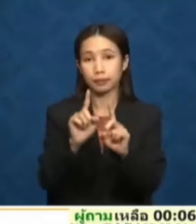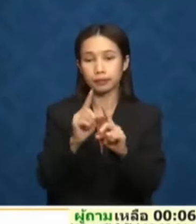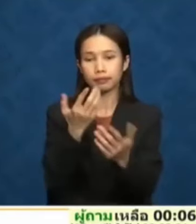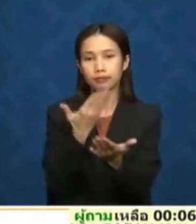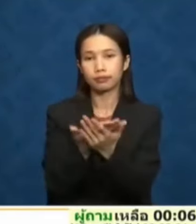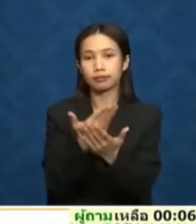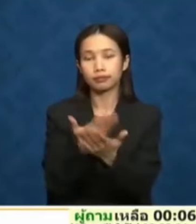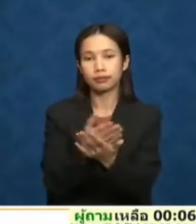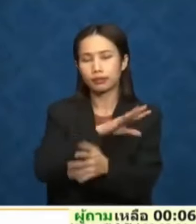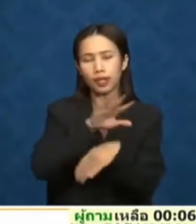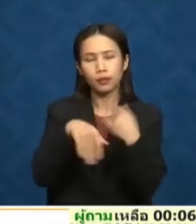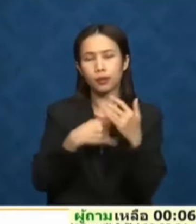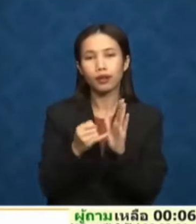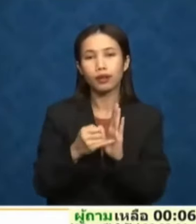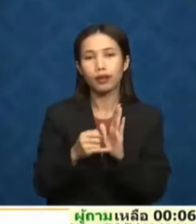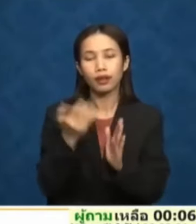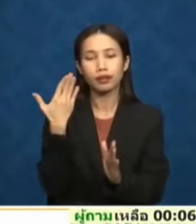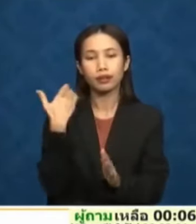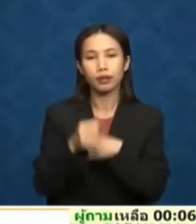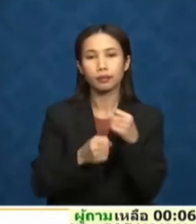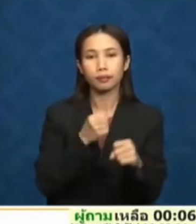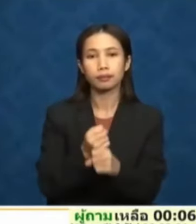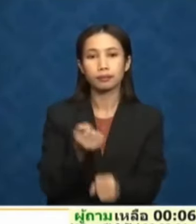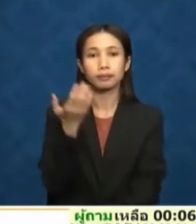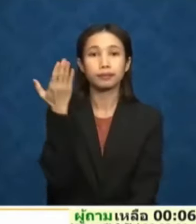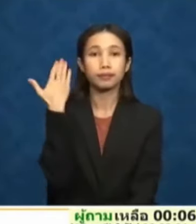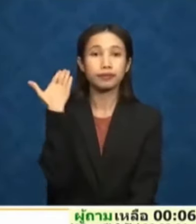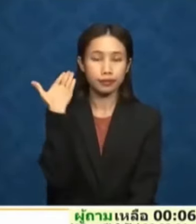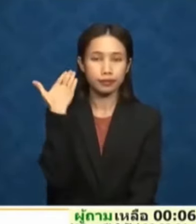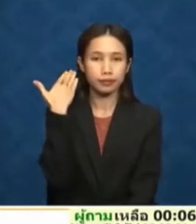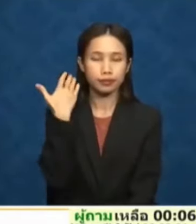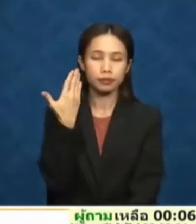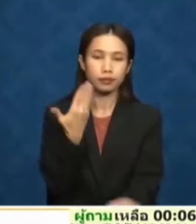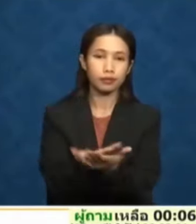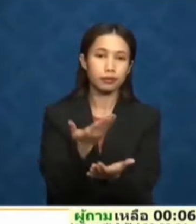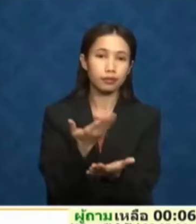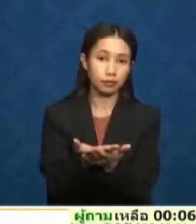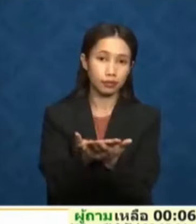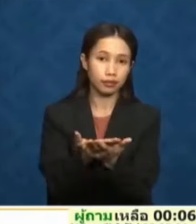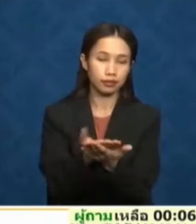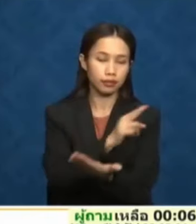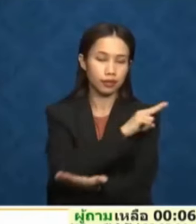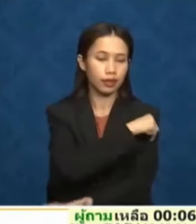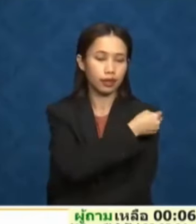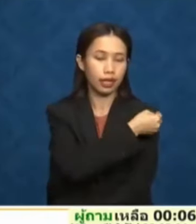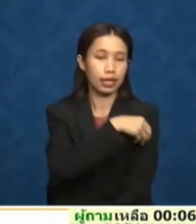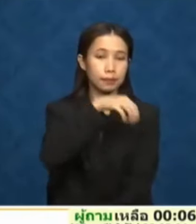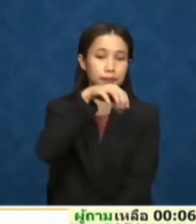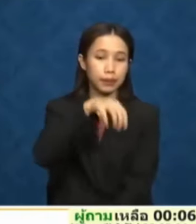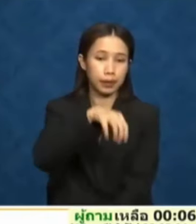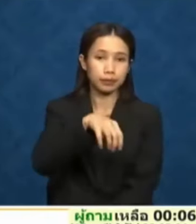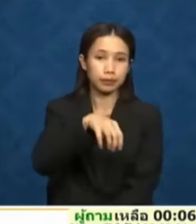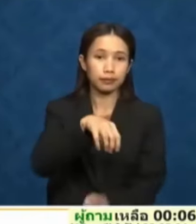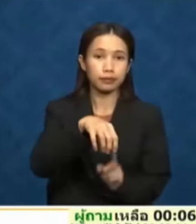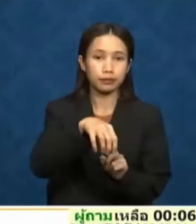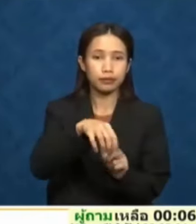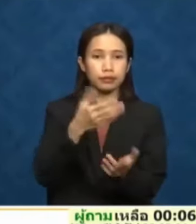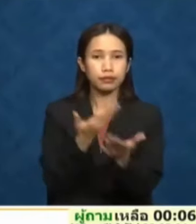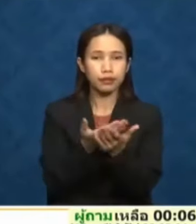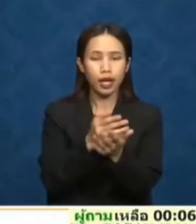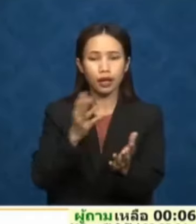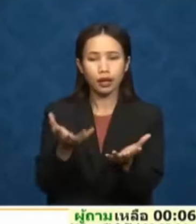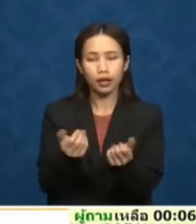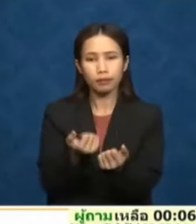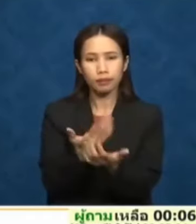นะครับเอาง่ายๆครับในปีที่ผ่านมาเนี่ยเม็ดเงินที่คลินิกอบอุ่นจะได้รับทั้งหมดเนี่ย